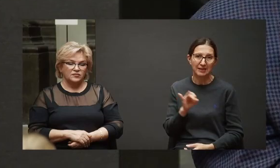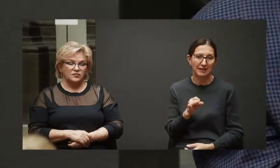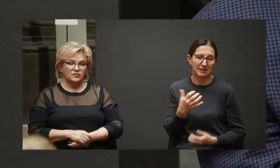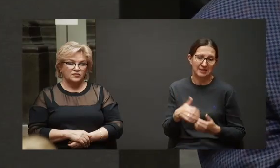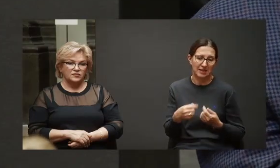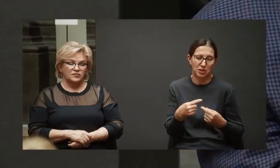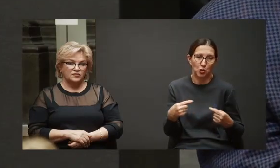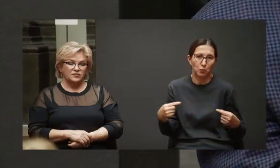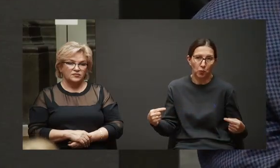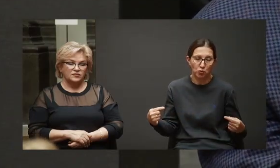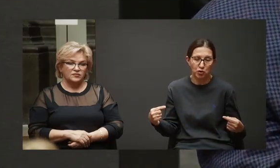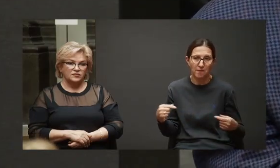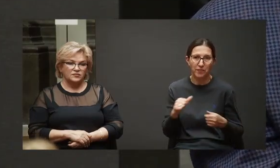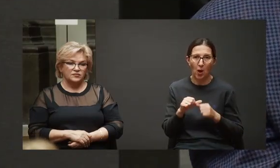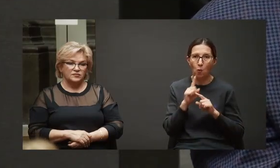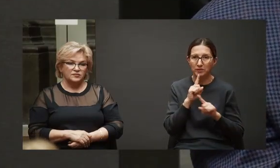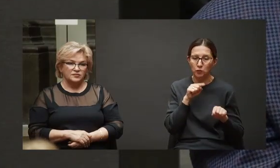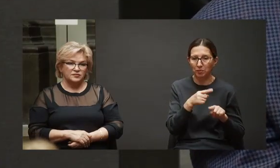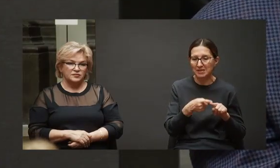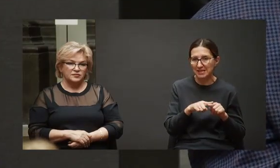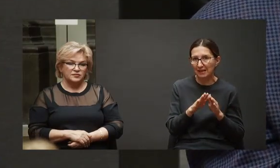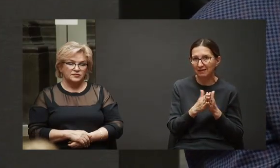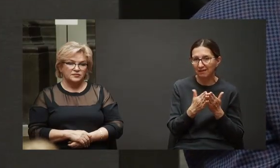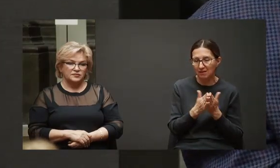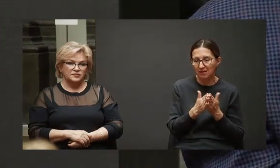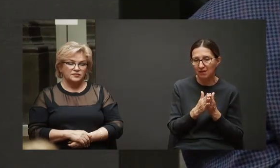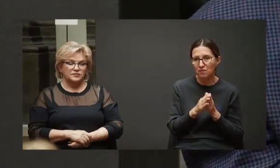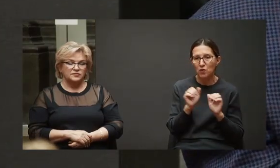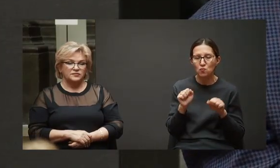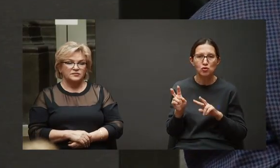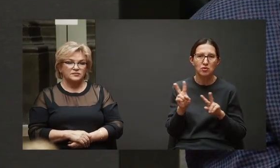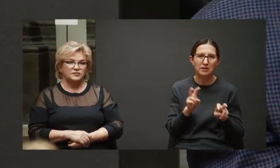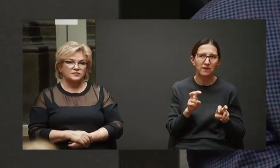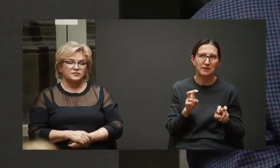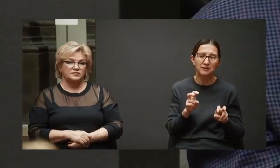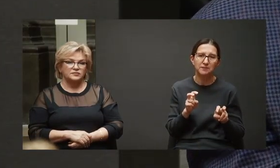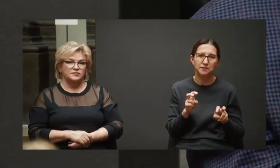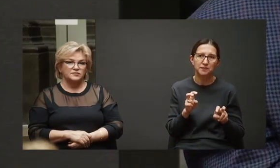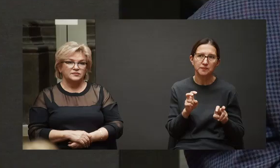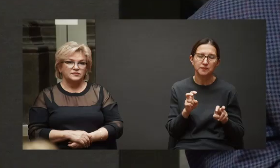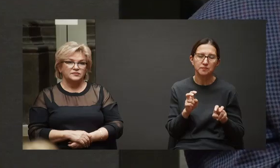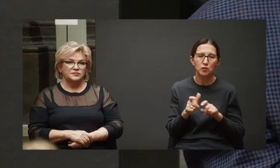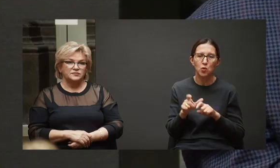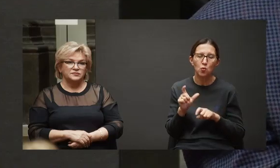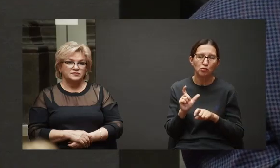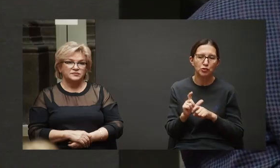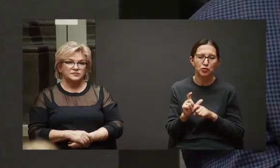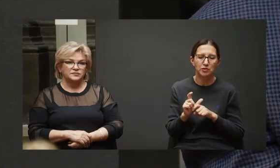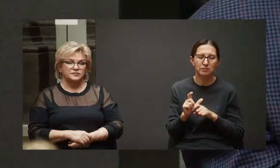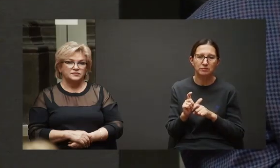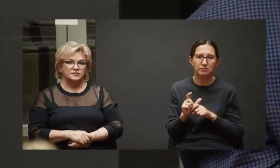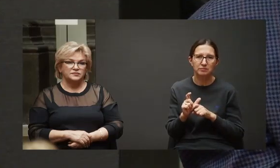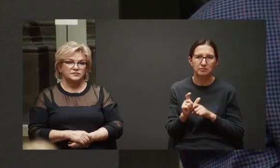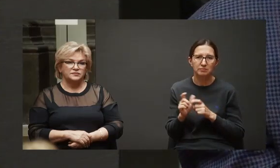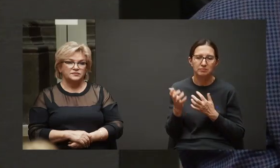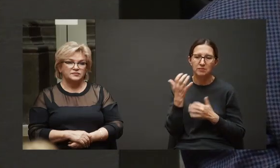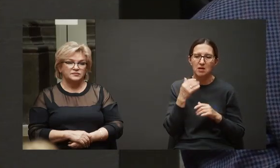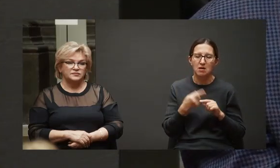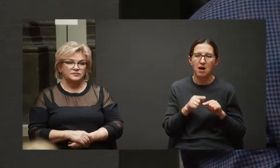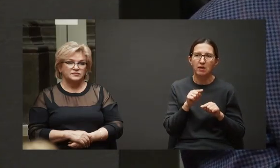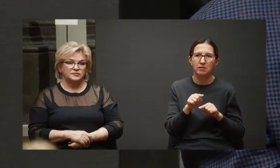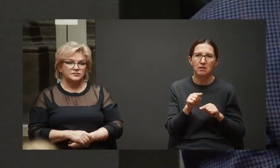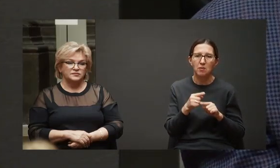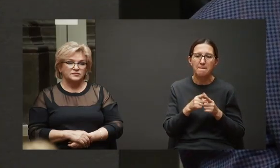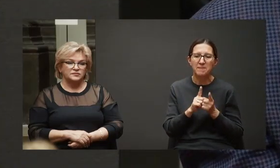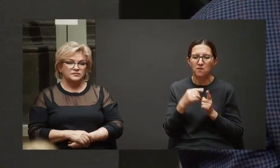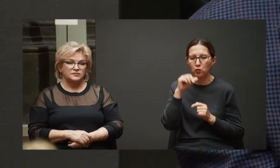прочих особенностей этой книги выделяется очень темпераментные, страстные экфрасисы, то бишь в